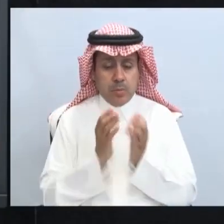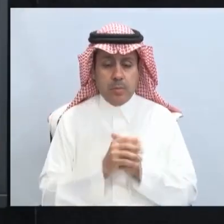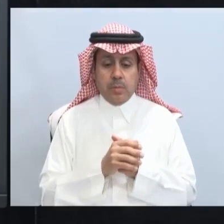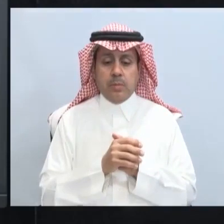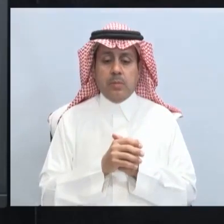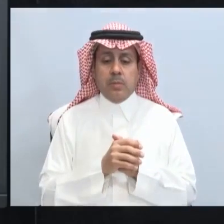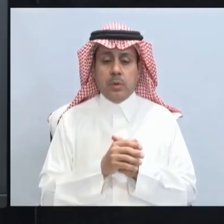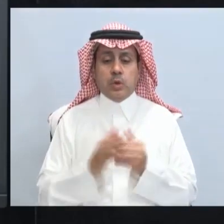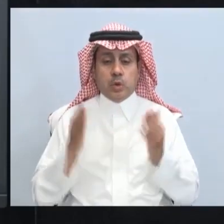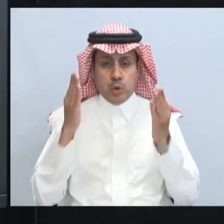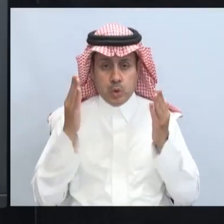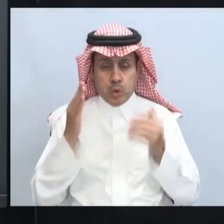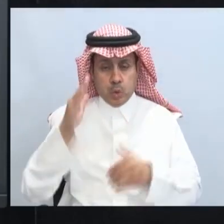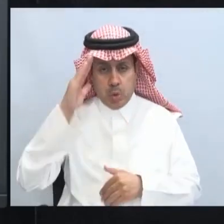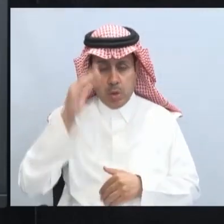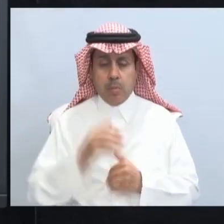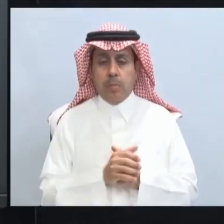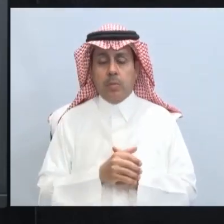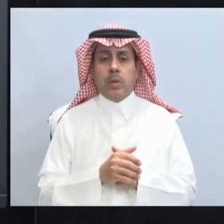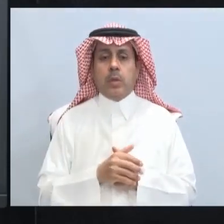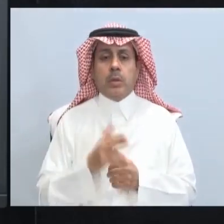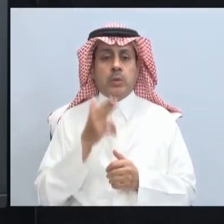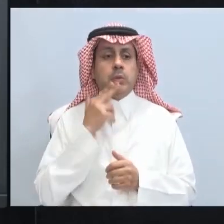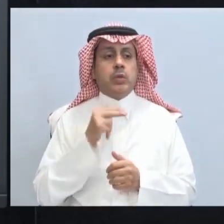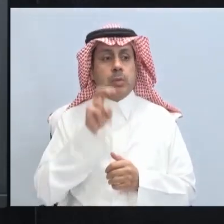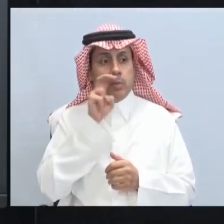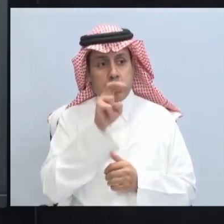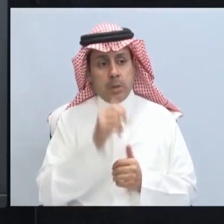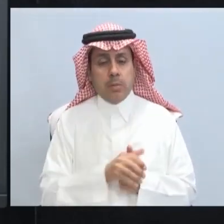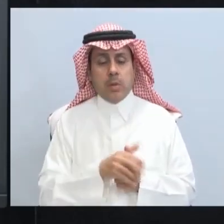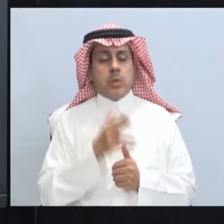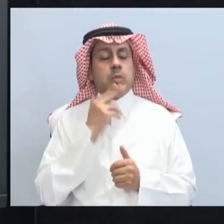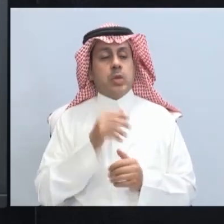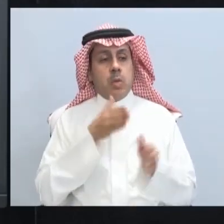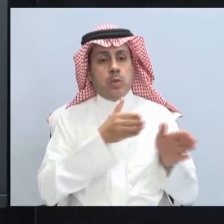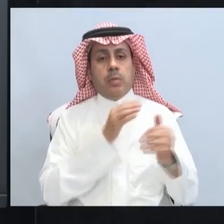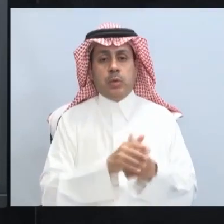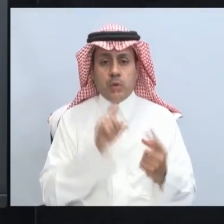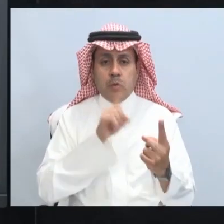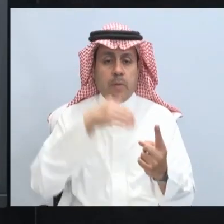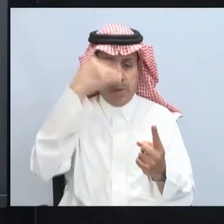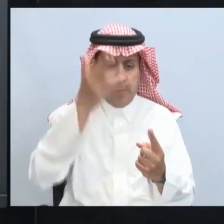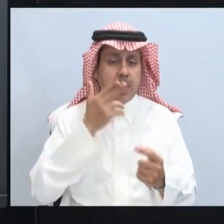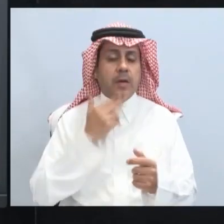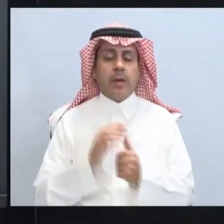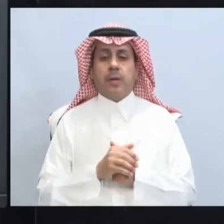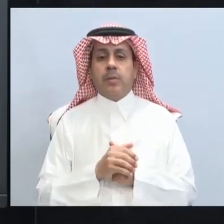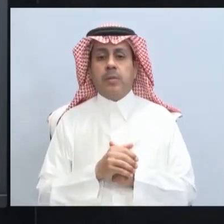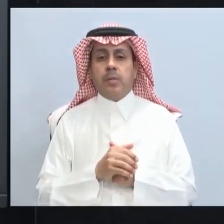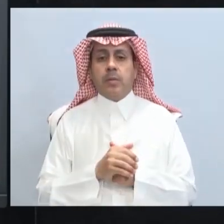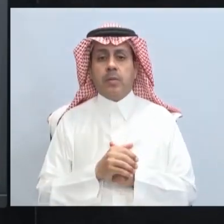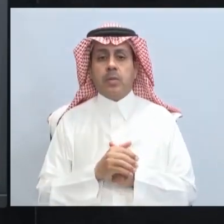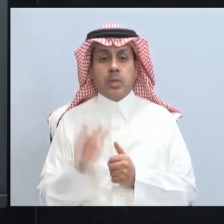نافعه اشكر لكم ايها الطلاب والطالبات طيب المشاهده وحسن المتابعه القاكم على خير باذن الله